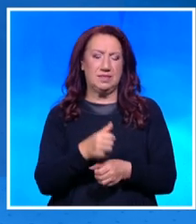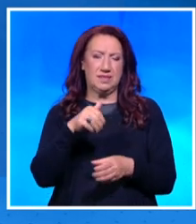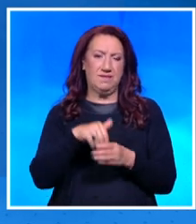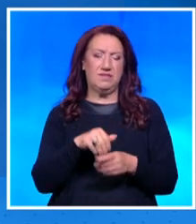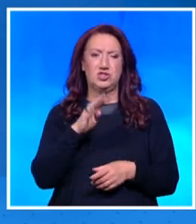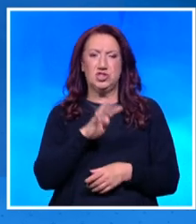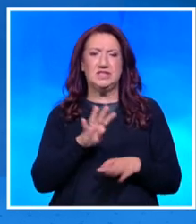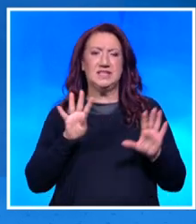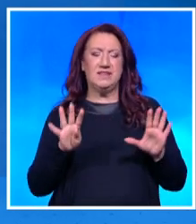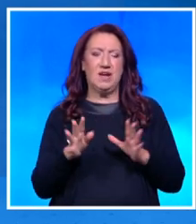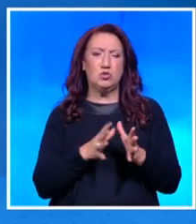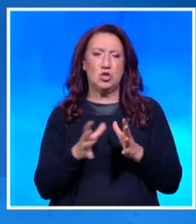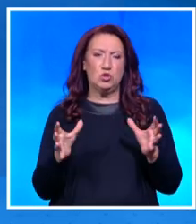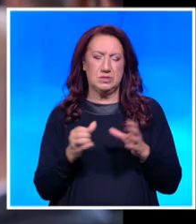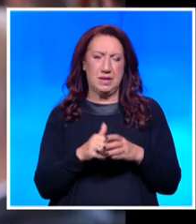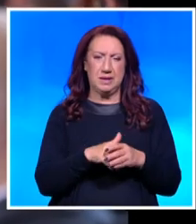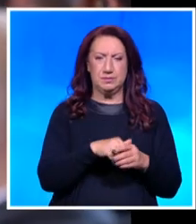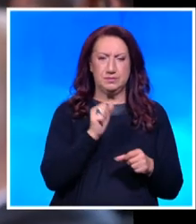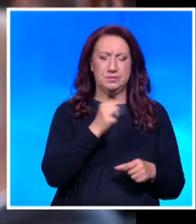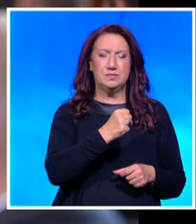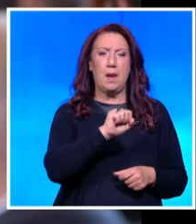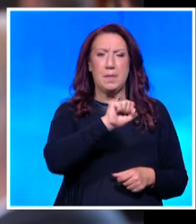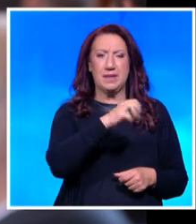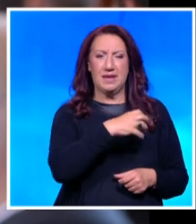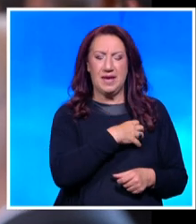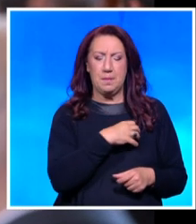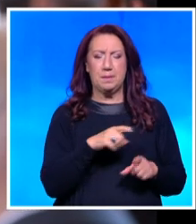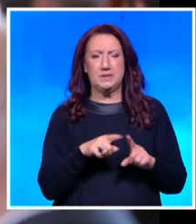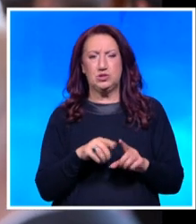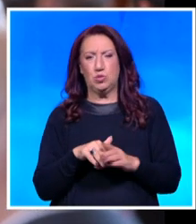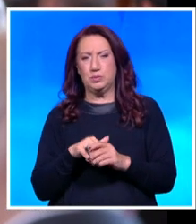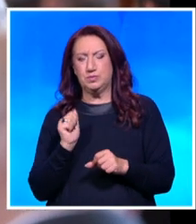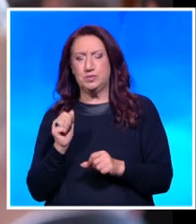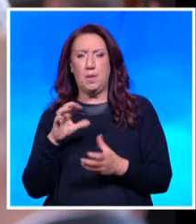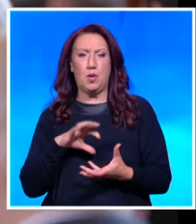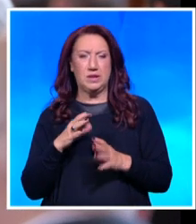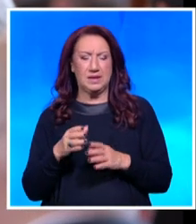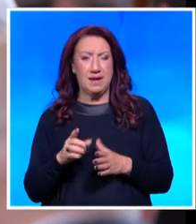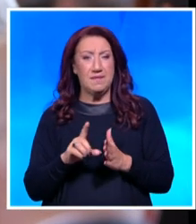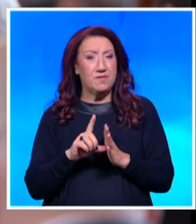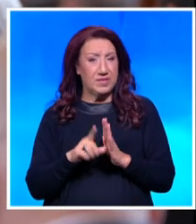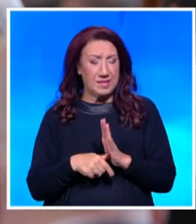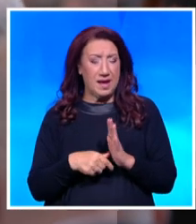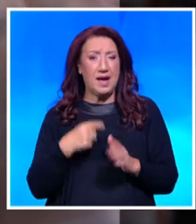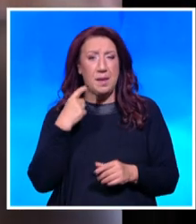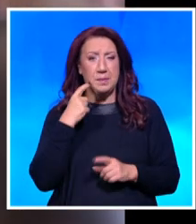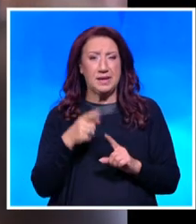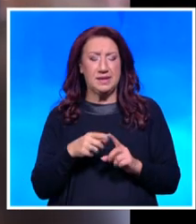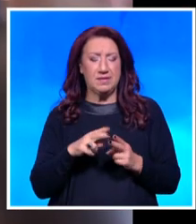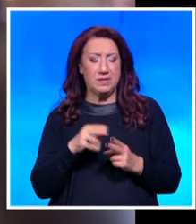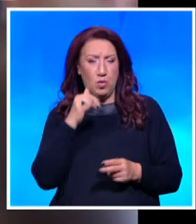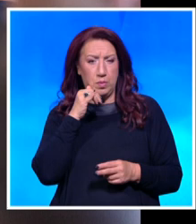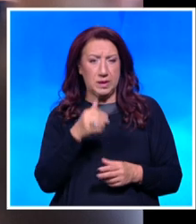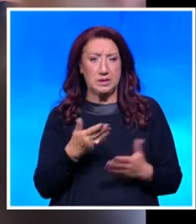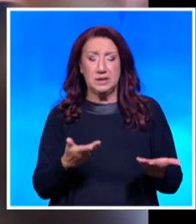напускам партия ГЕРБ и политиката. Веднага след подадената оставка BTV се свърза с Рашидов. Защо се подавате оставка и